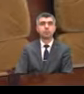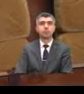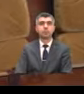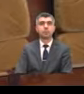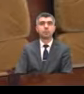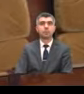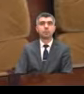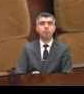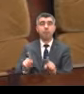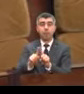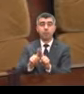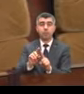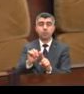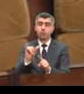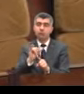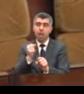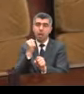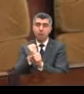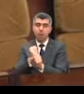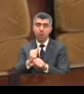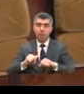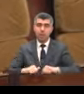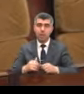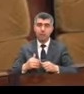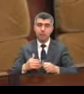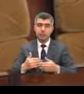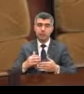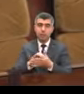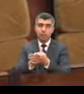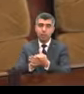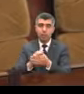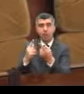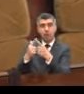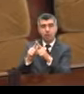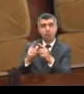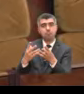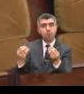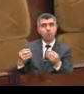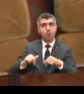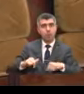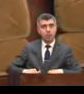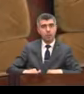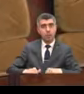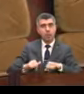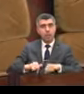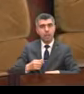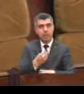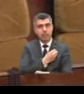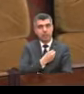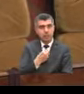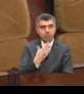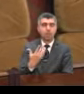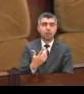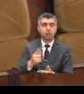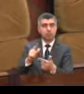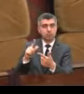رجعش للعمل ديال وزارة التضامن، هذا رجع لمجموعة من المتدخلين اللي هي وزارة الصحة،